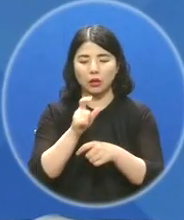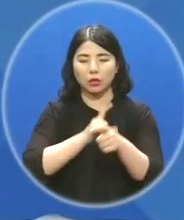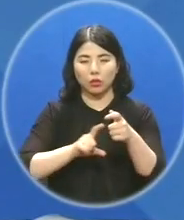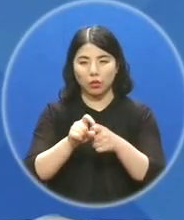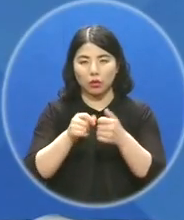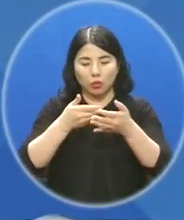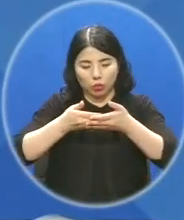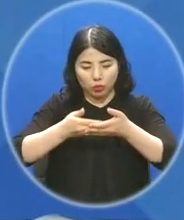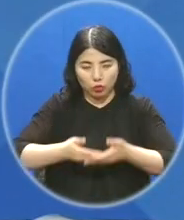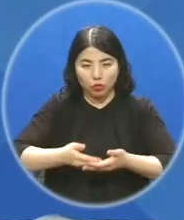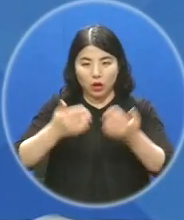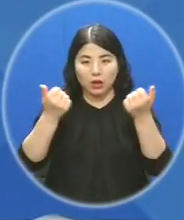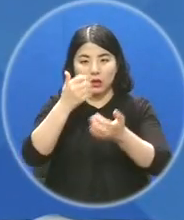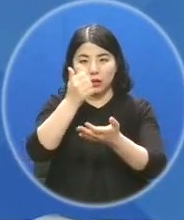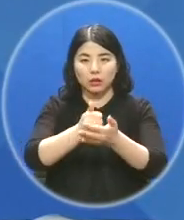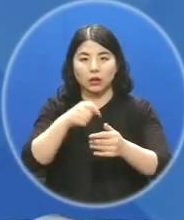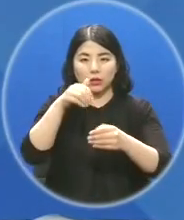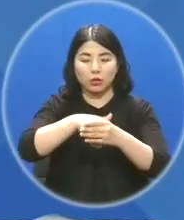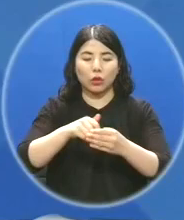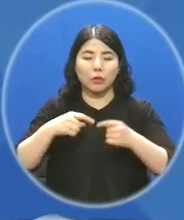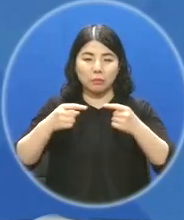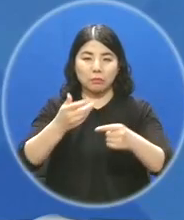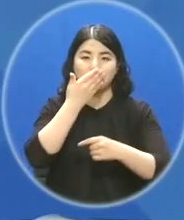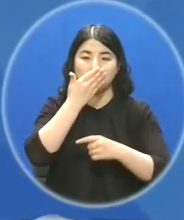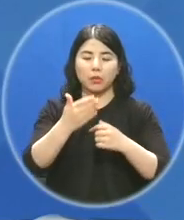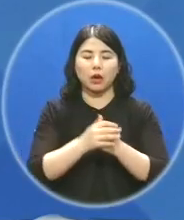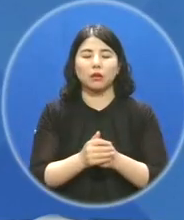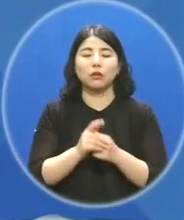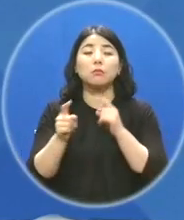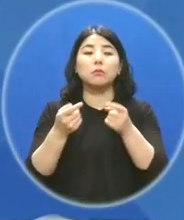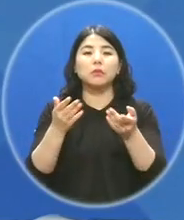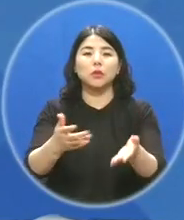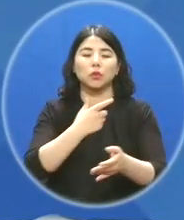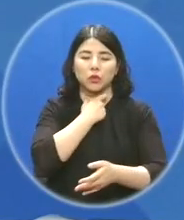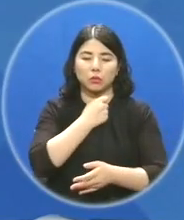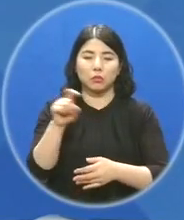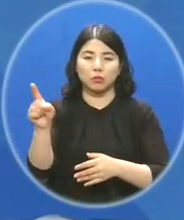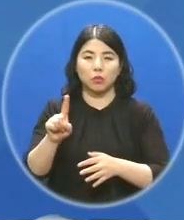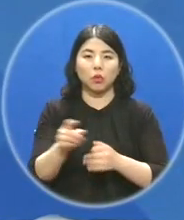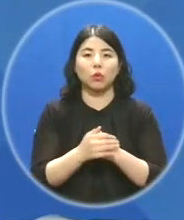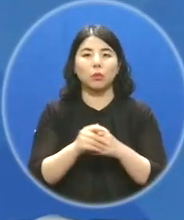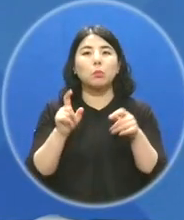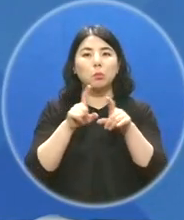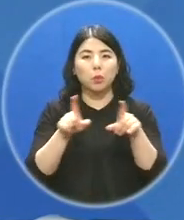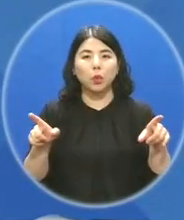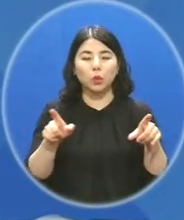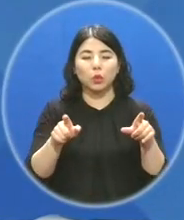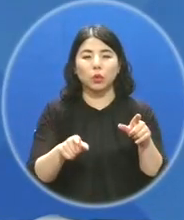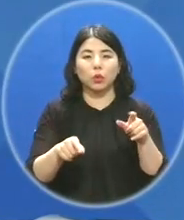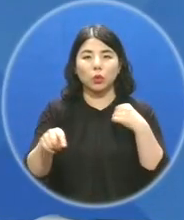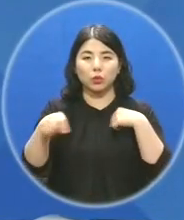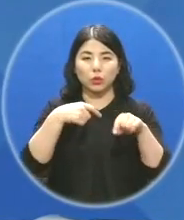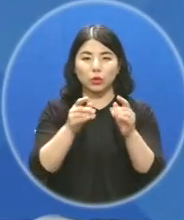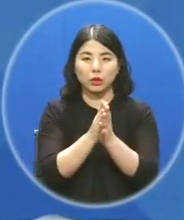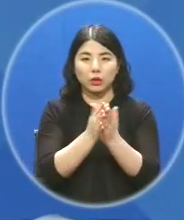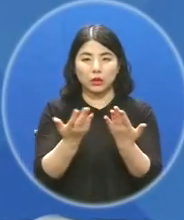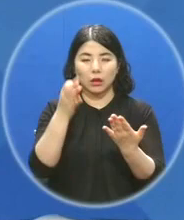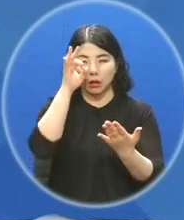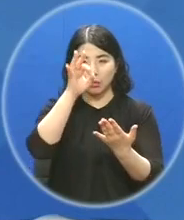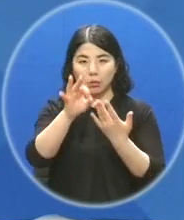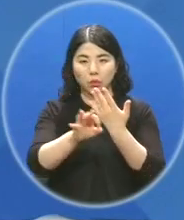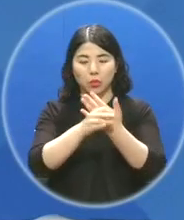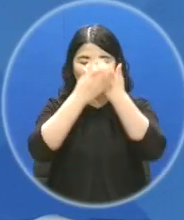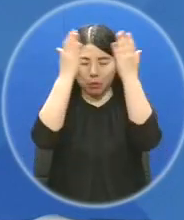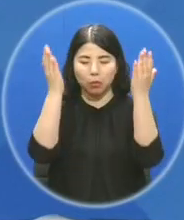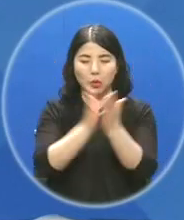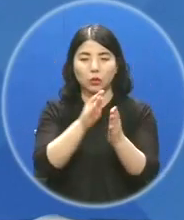진지하게 의장 선거에 임할 수 있고요. 그래서 그 말씀 좀 드리고 싶습니다. 우리가 흔히 정치학 교과서에 되어 있는 모든 선거들은